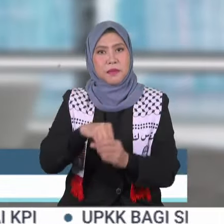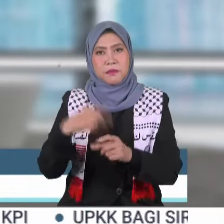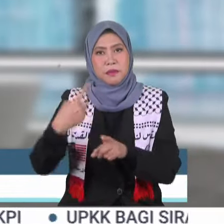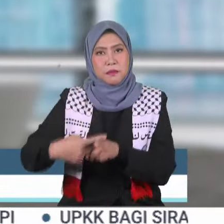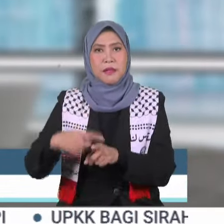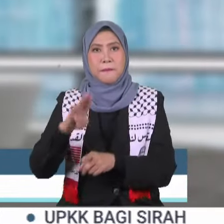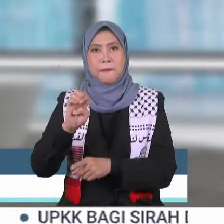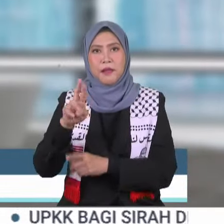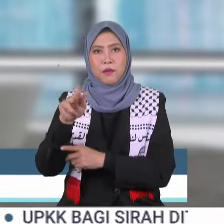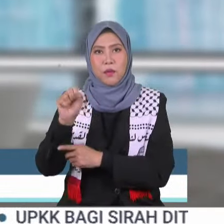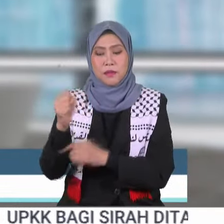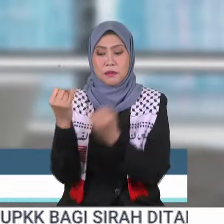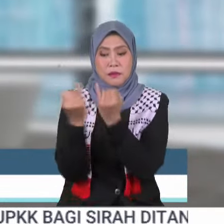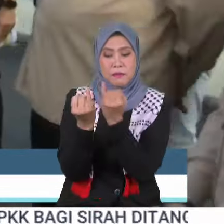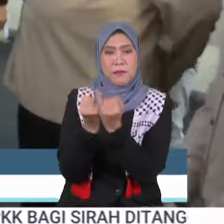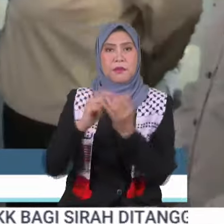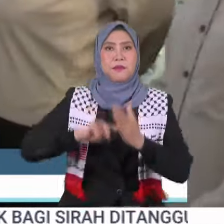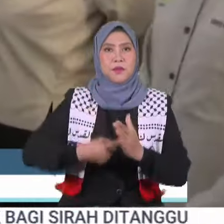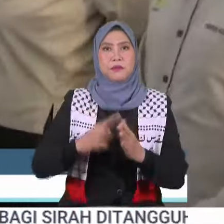beroperasi April ini.